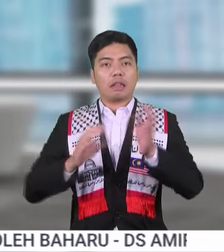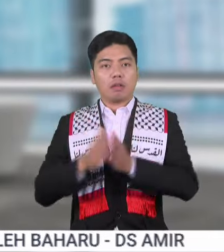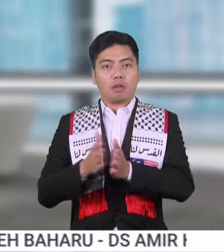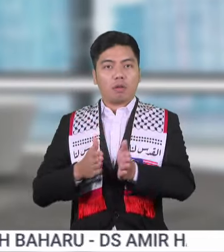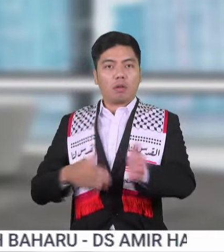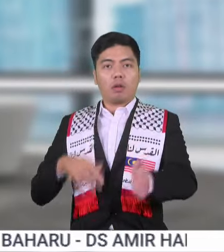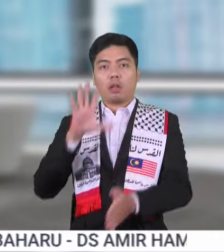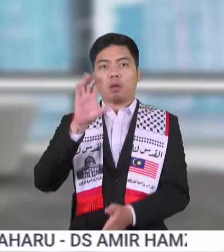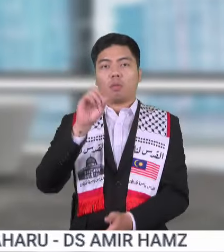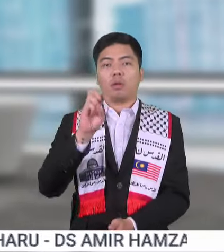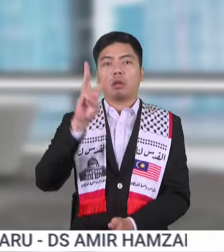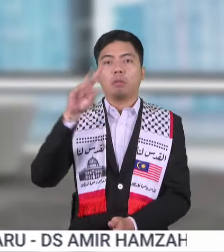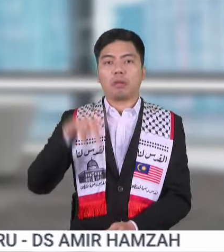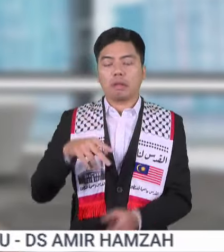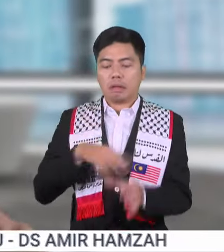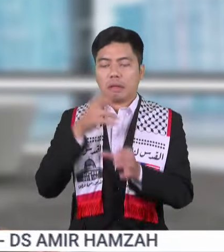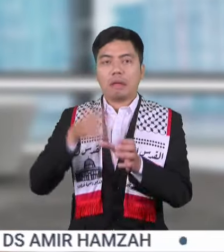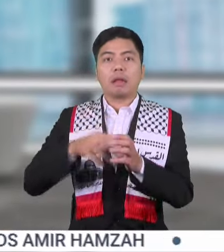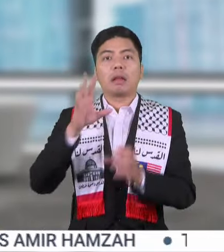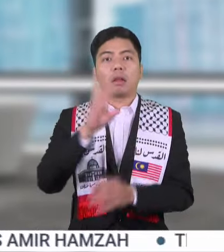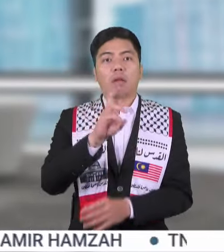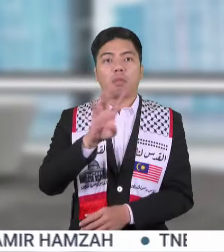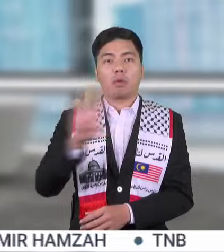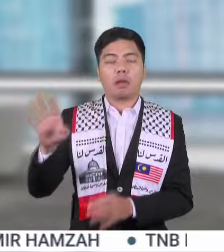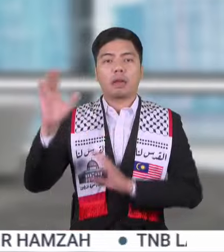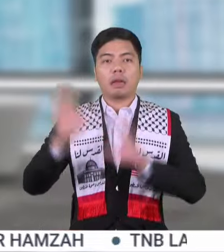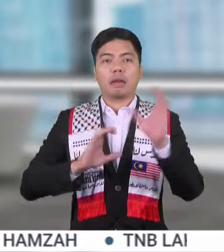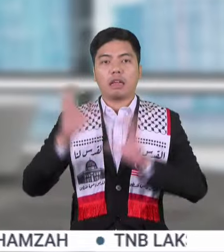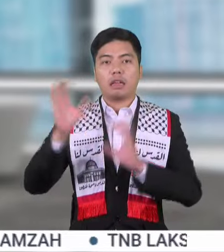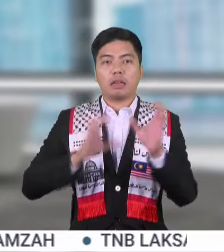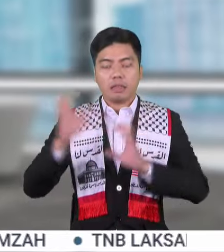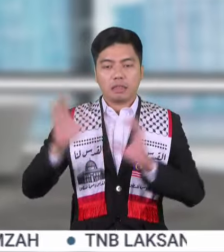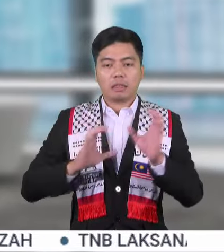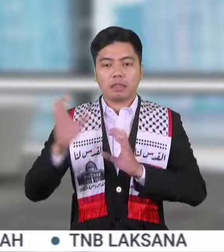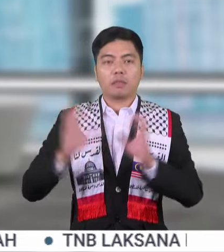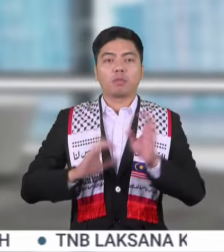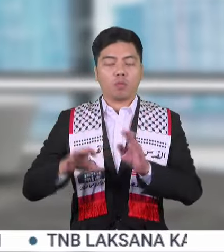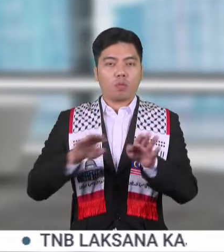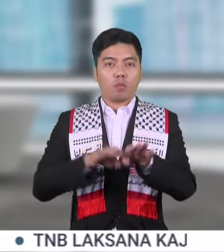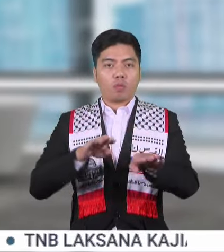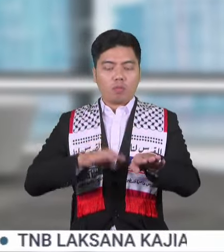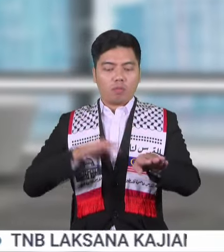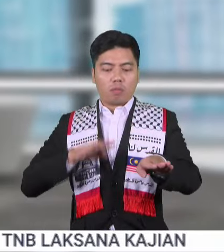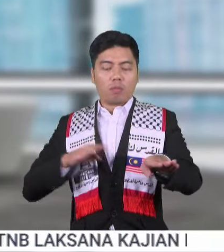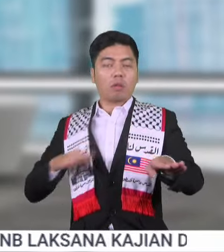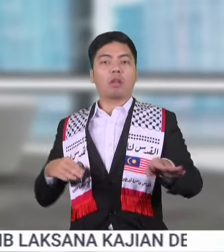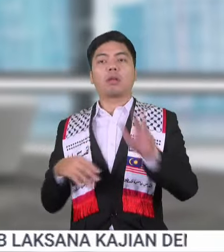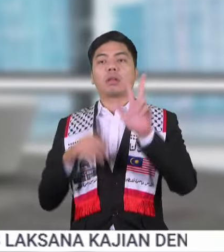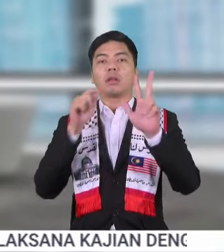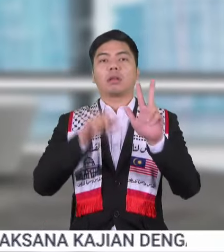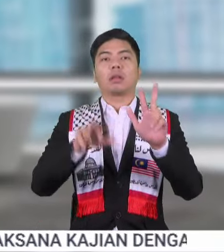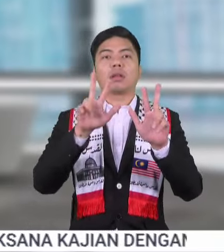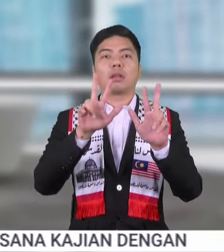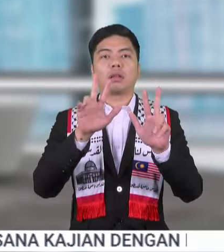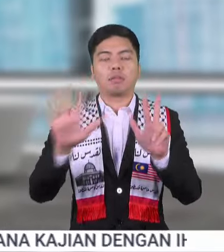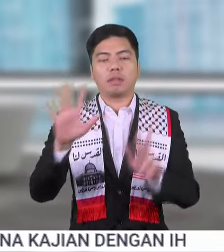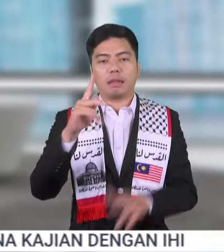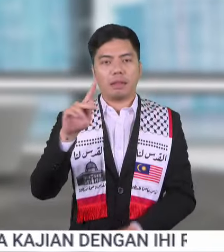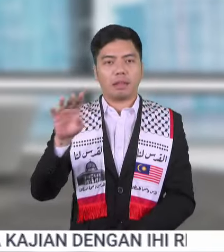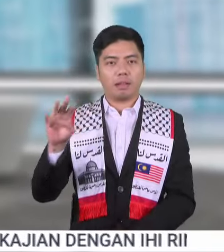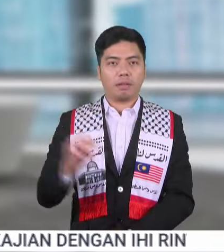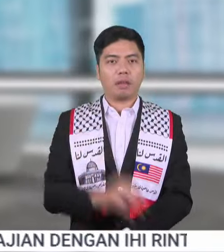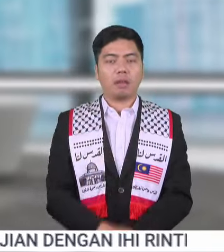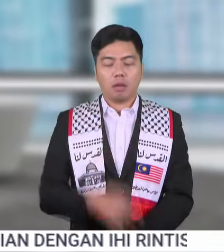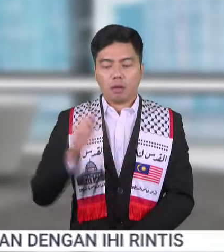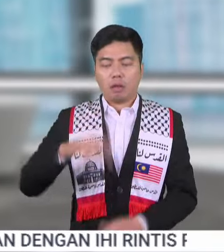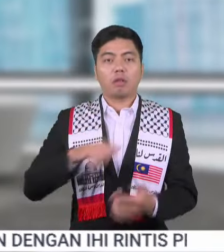at 50WP dengan penglibatan 644 kenderaan yang disusun sepanjang 3.35